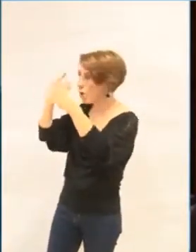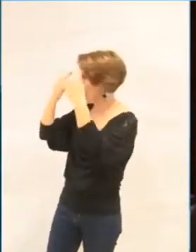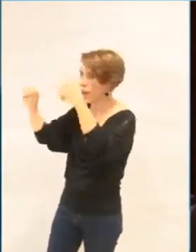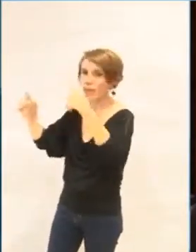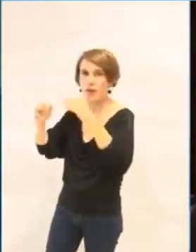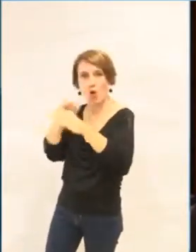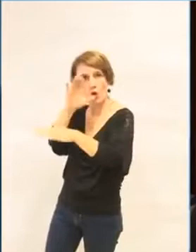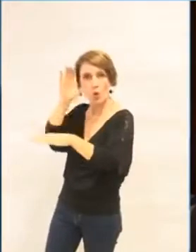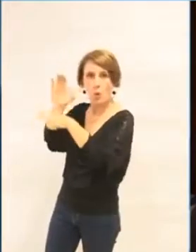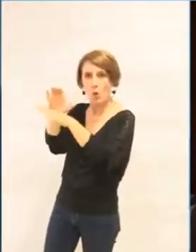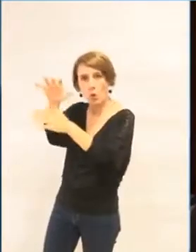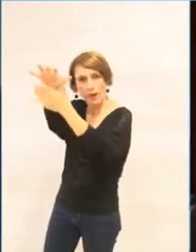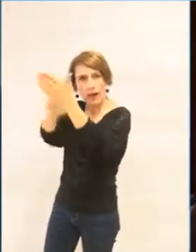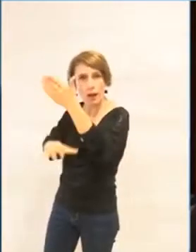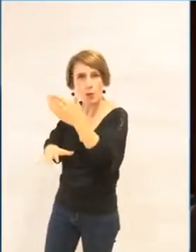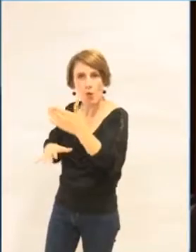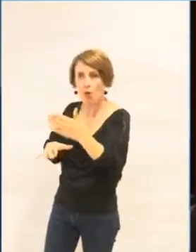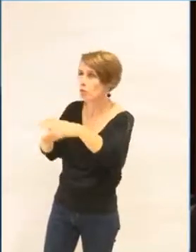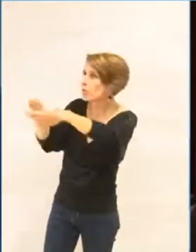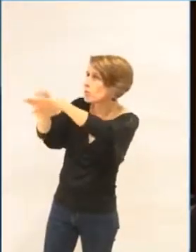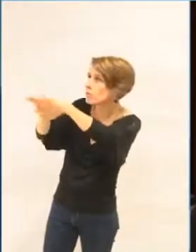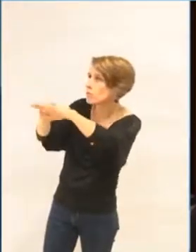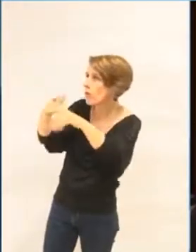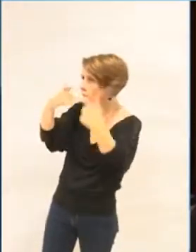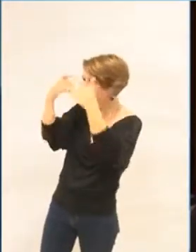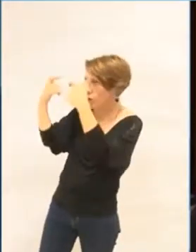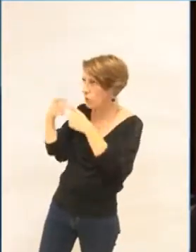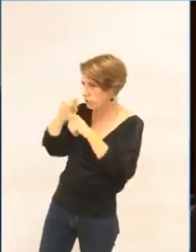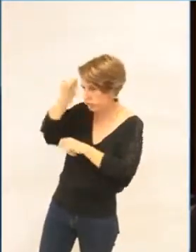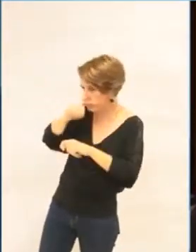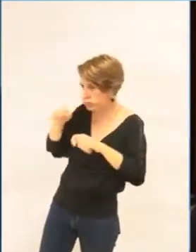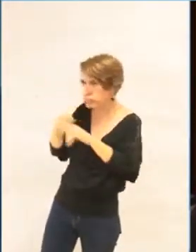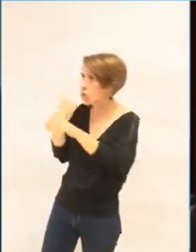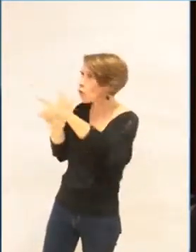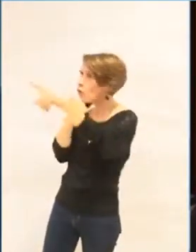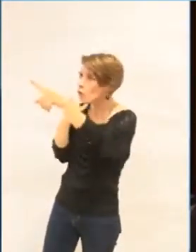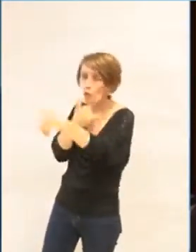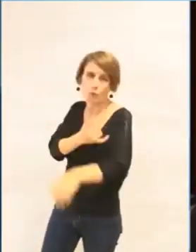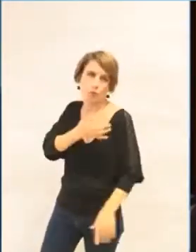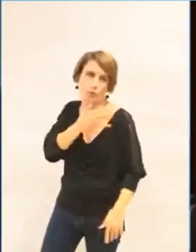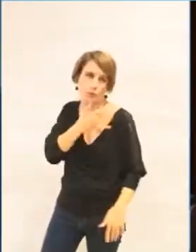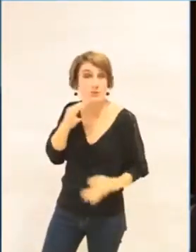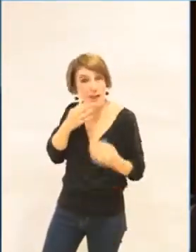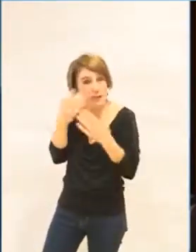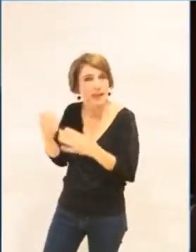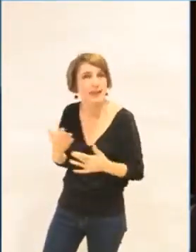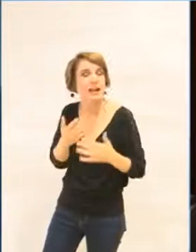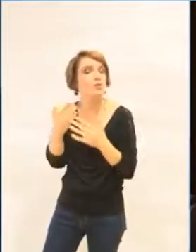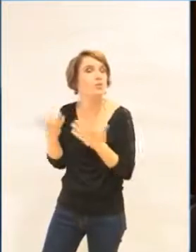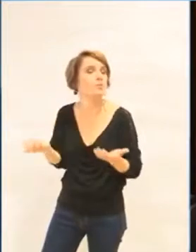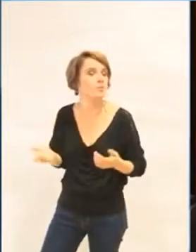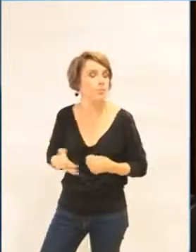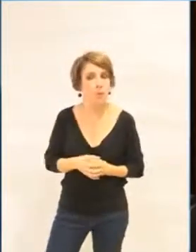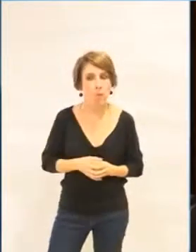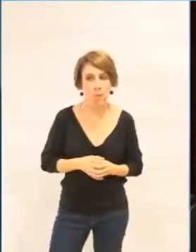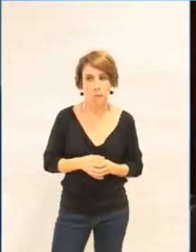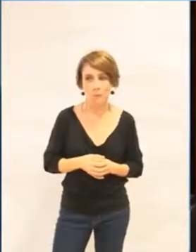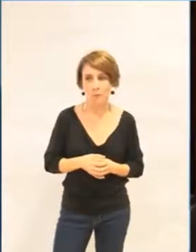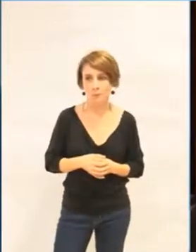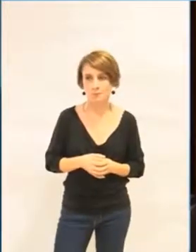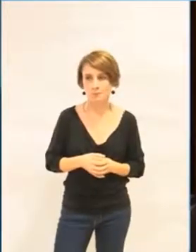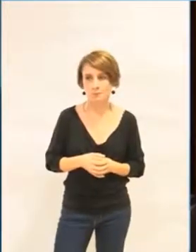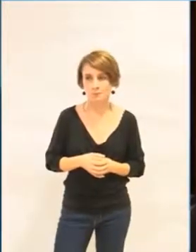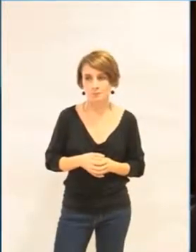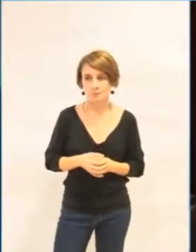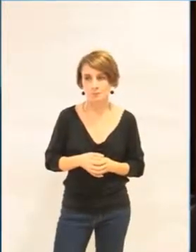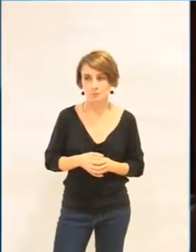à notre avis, d'appréciation et de calcul pour ce qui concerne, à l'époque, la structure budgétaire de la ville.